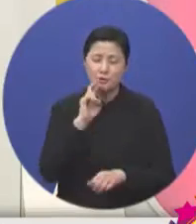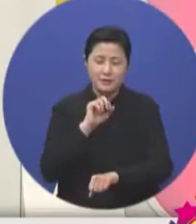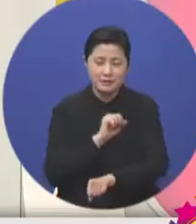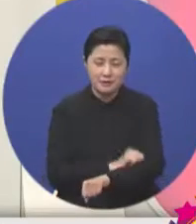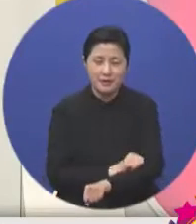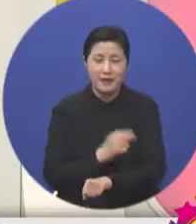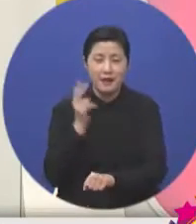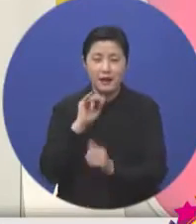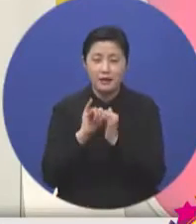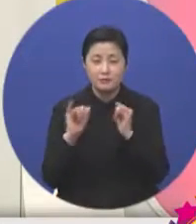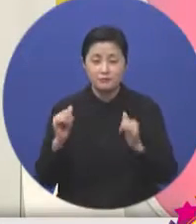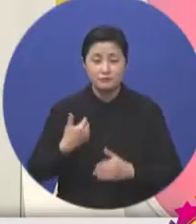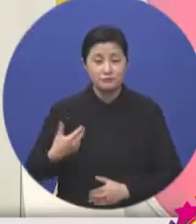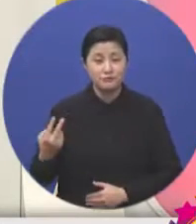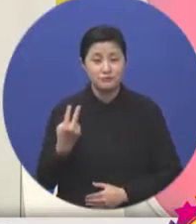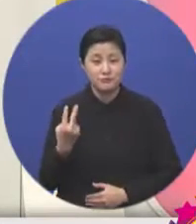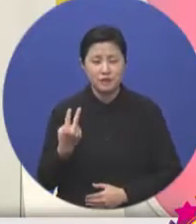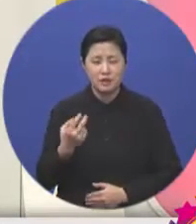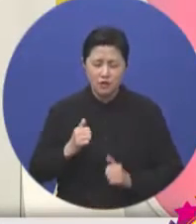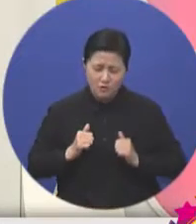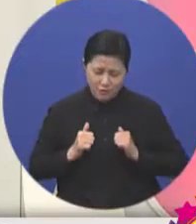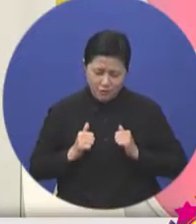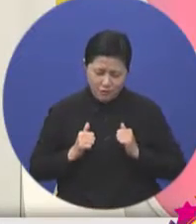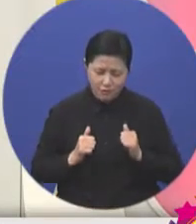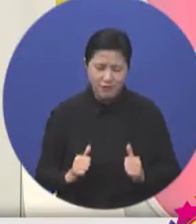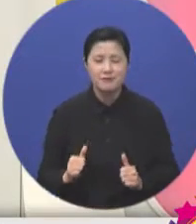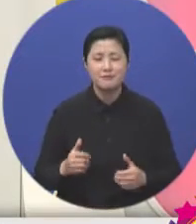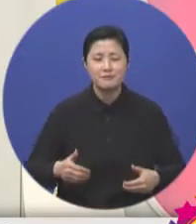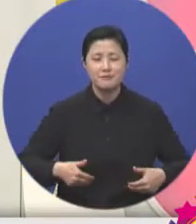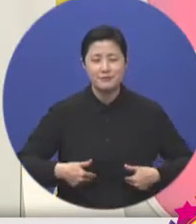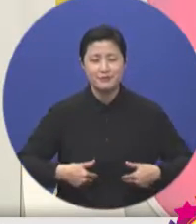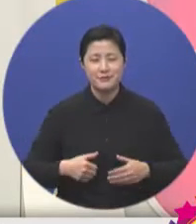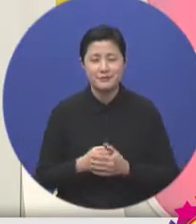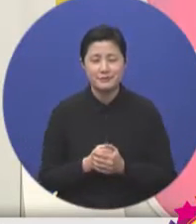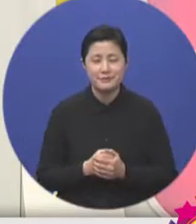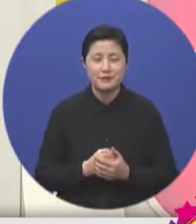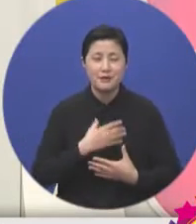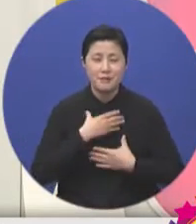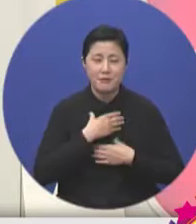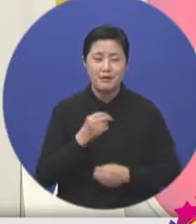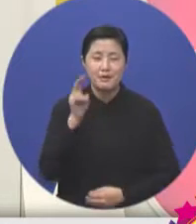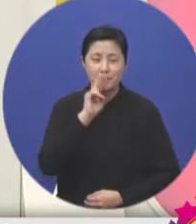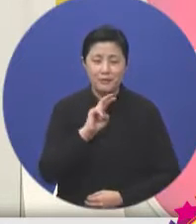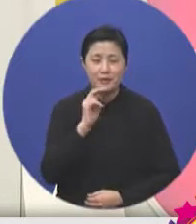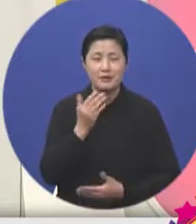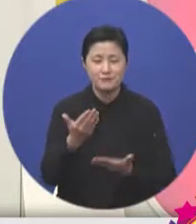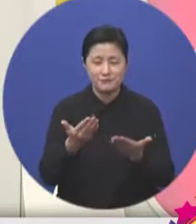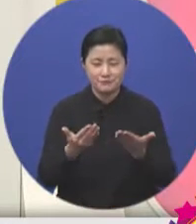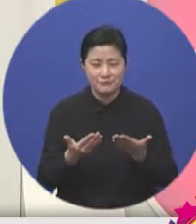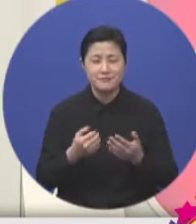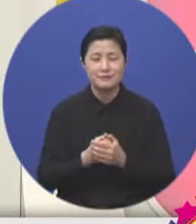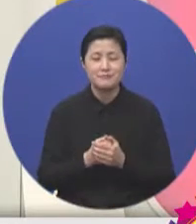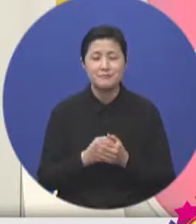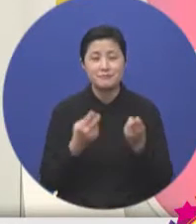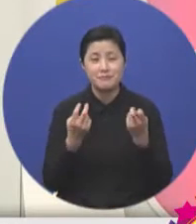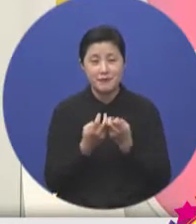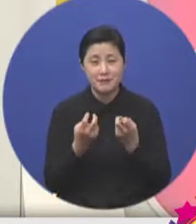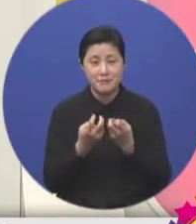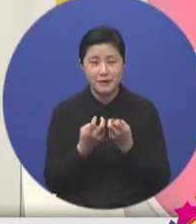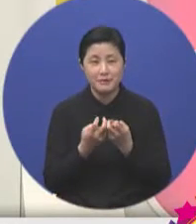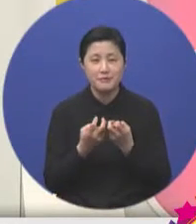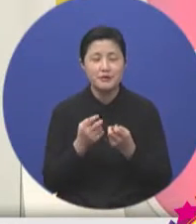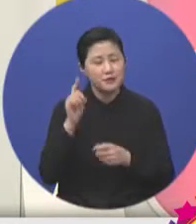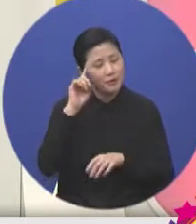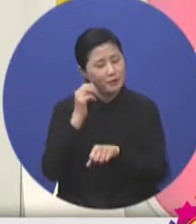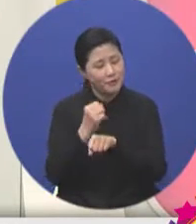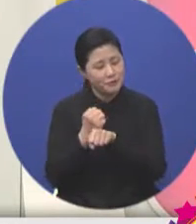가수인 저희들 더 열심히 노래를 열심히 해야죠. 이거 보면 진짜 편안하게 이렇게 부르시는 그러게요. 그런 방법도 저희들이